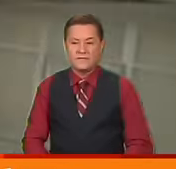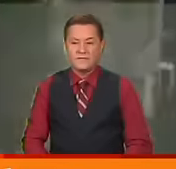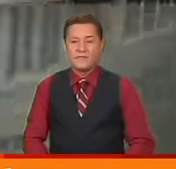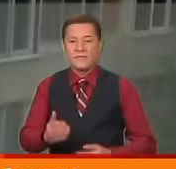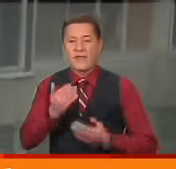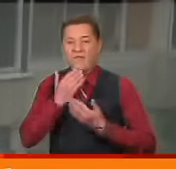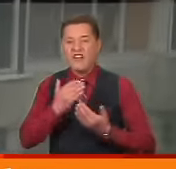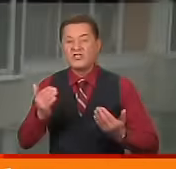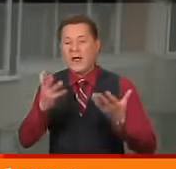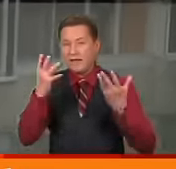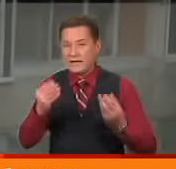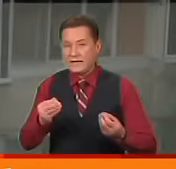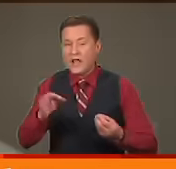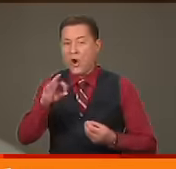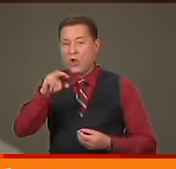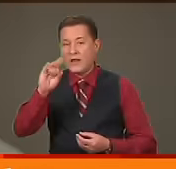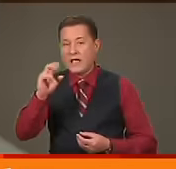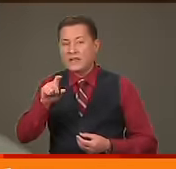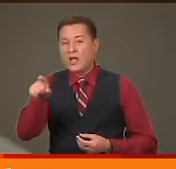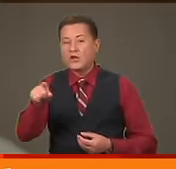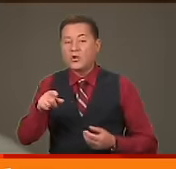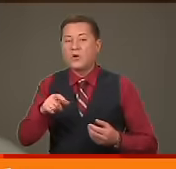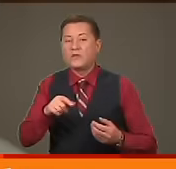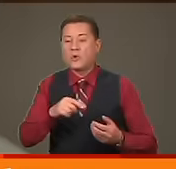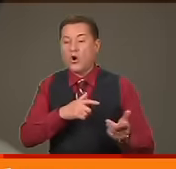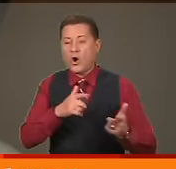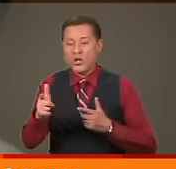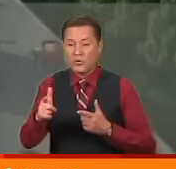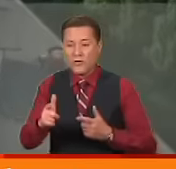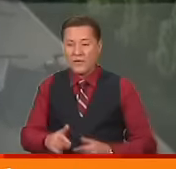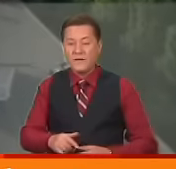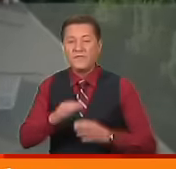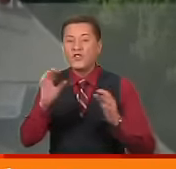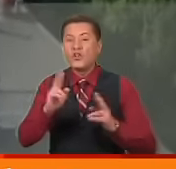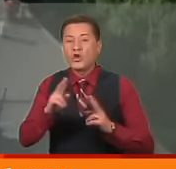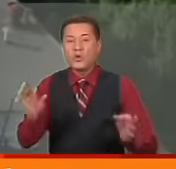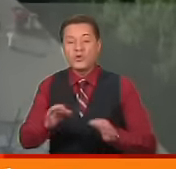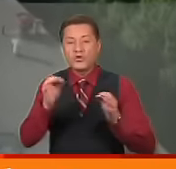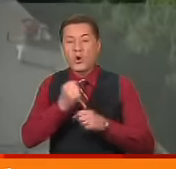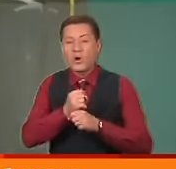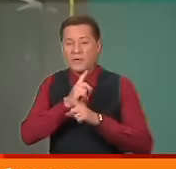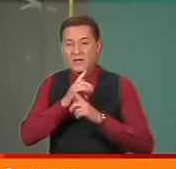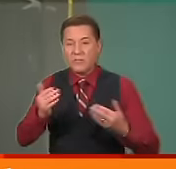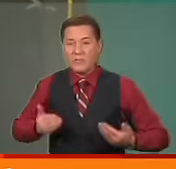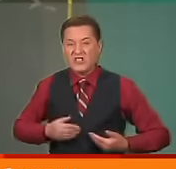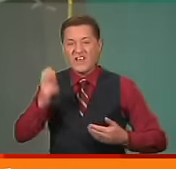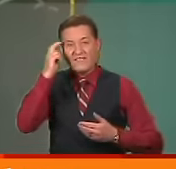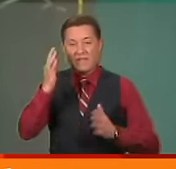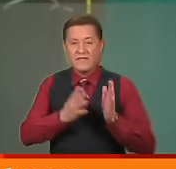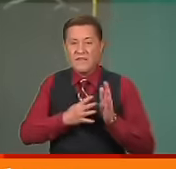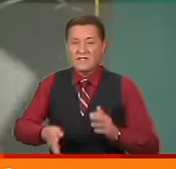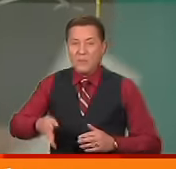Вирішальний день, і Олена до нього готова. Ніхто нам нічого робити не буде. Вона мешкає в цій київській